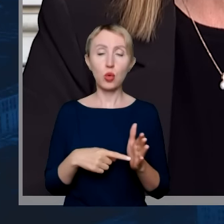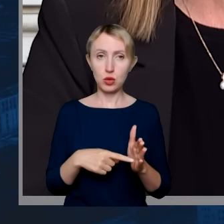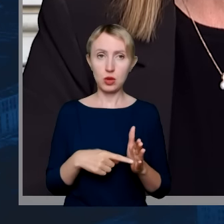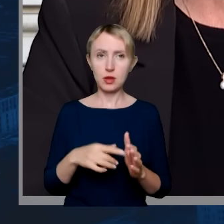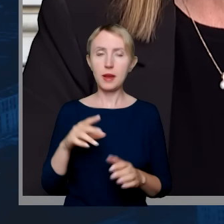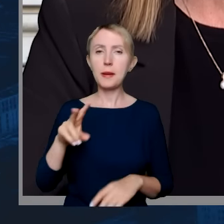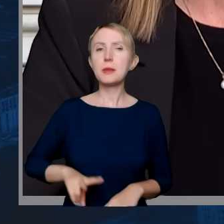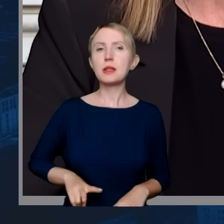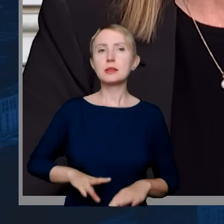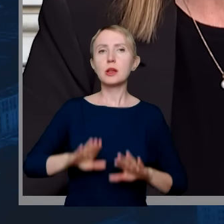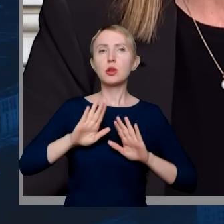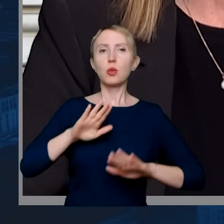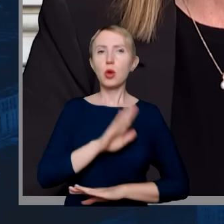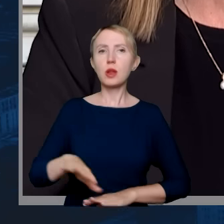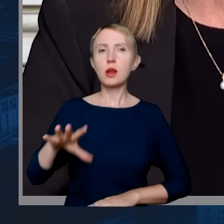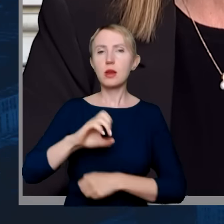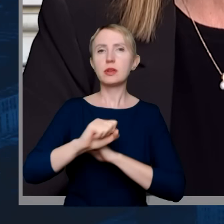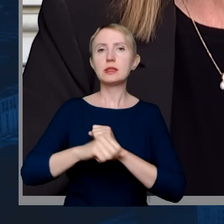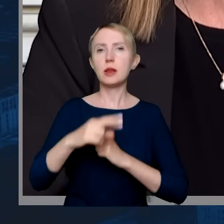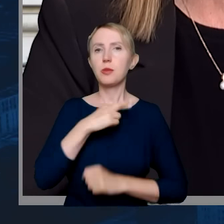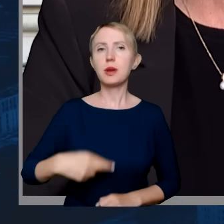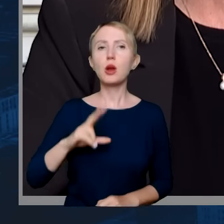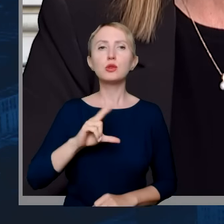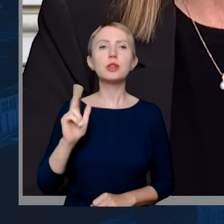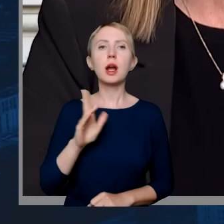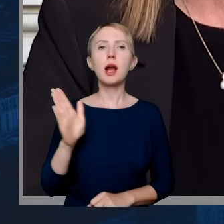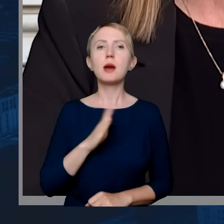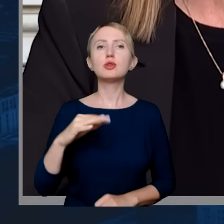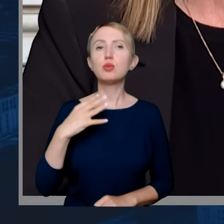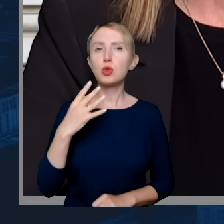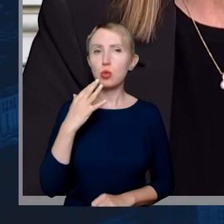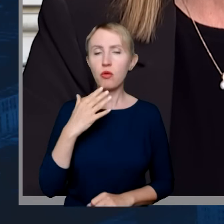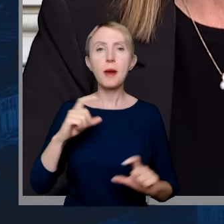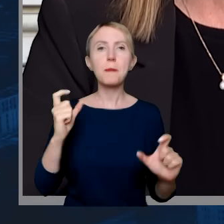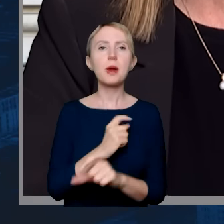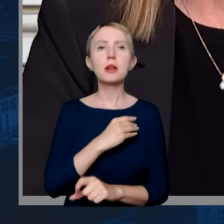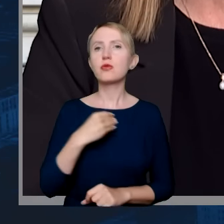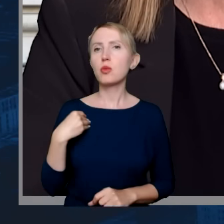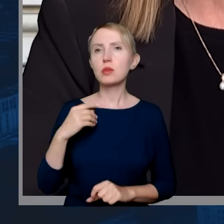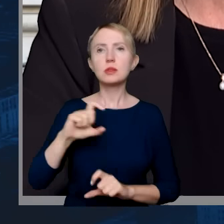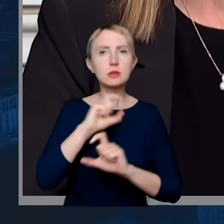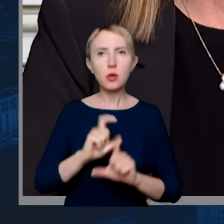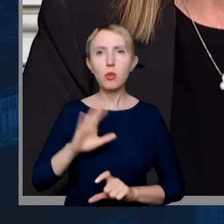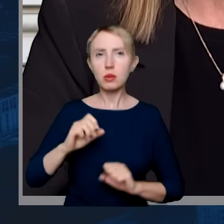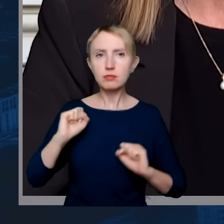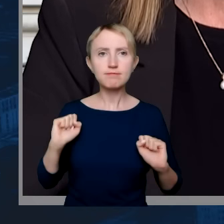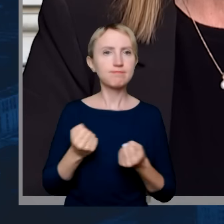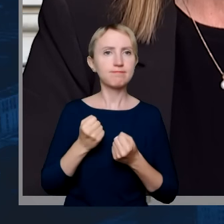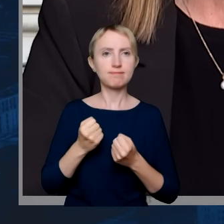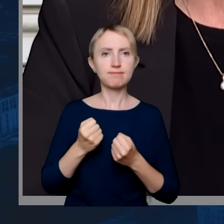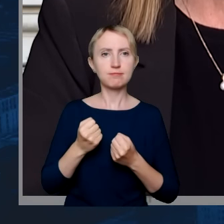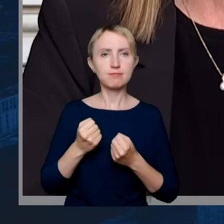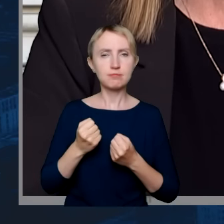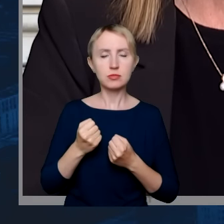obrony narodowej, wicepremiera Kosiniaka-Kamysza, który mówi: państwo polskie nie ustanie, dopóki nie złapie i nie sprowadzi